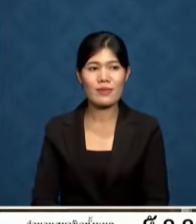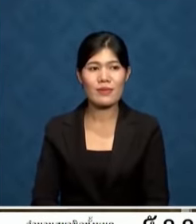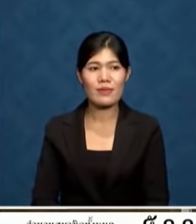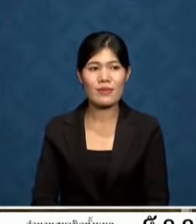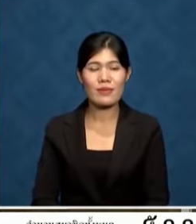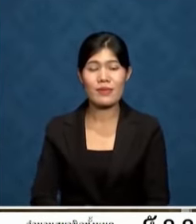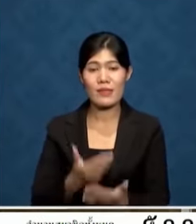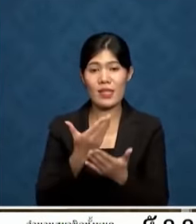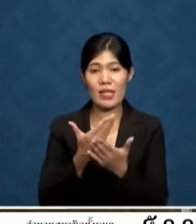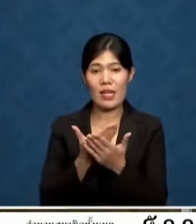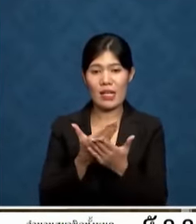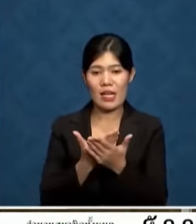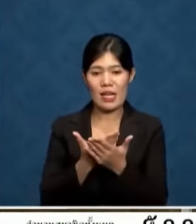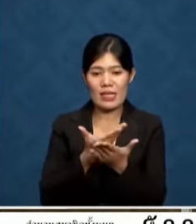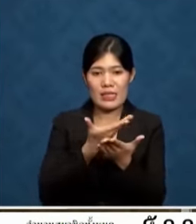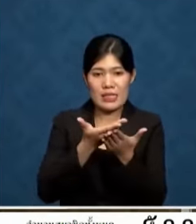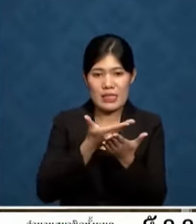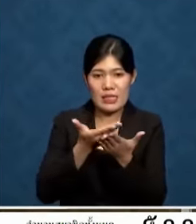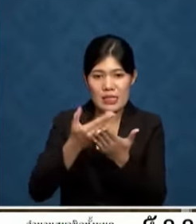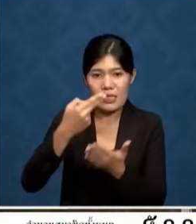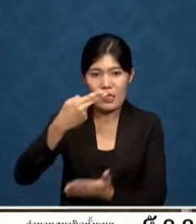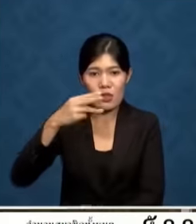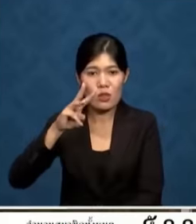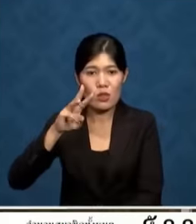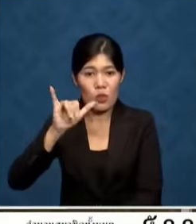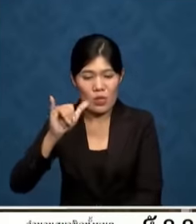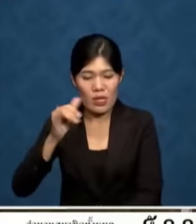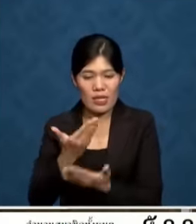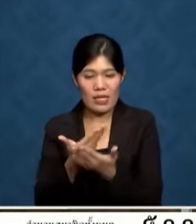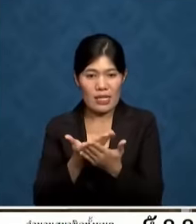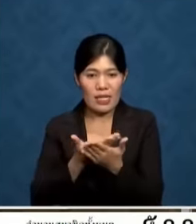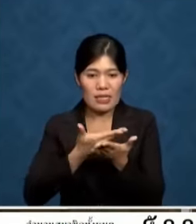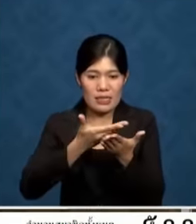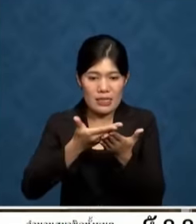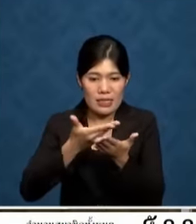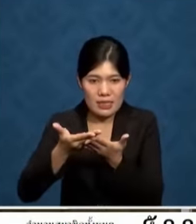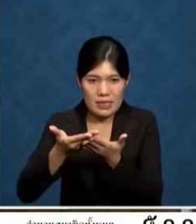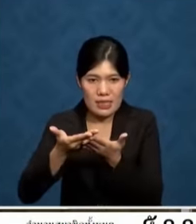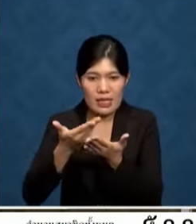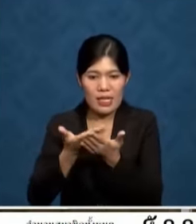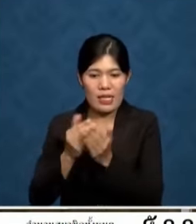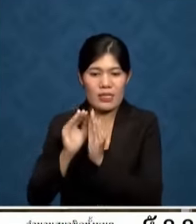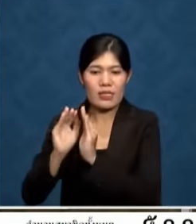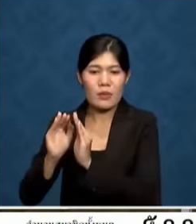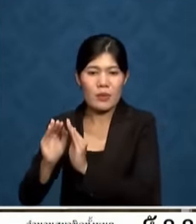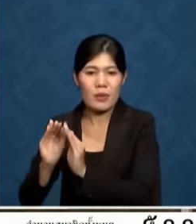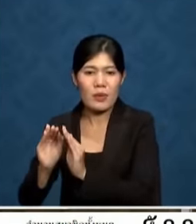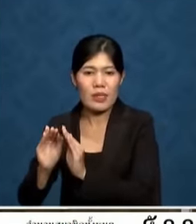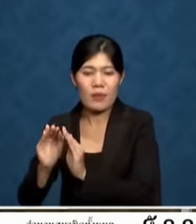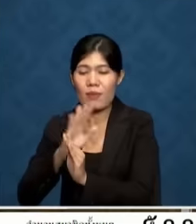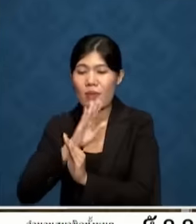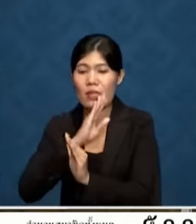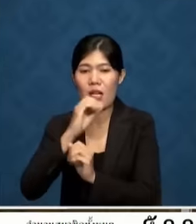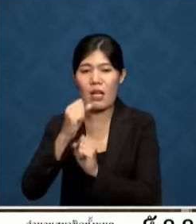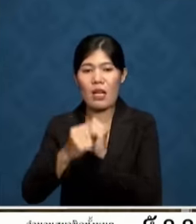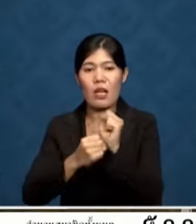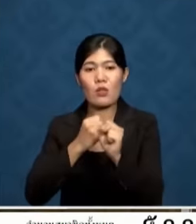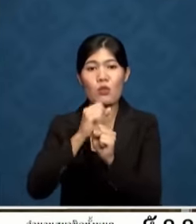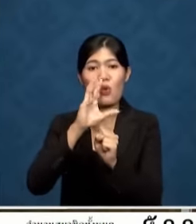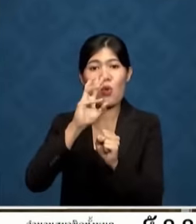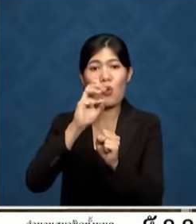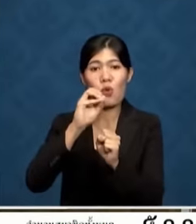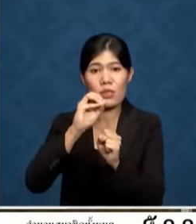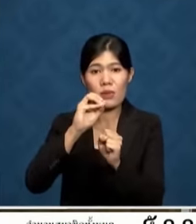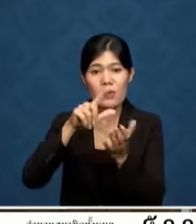หวยไปเท่าไหร่เงินไม่หายเกษียณเบิกกลับมาใช้ได้แถมระหว่าง